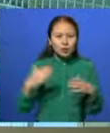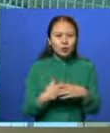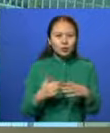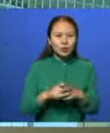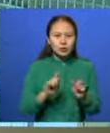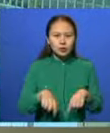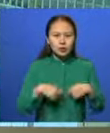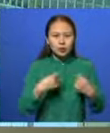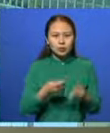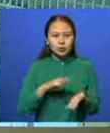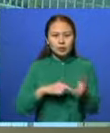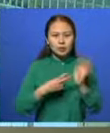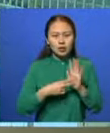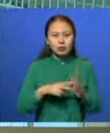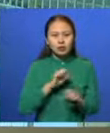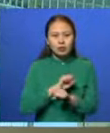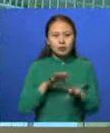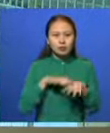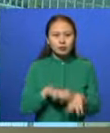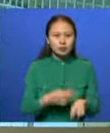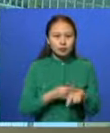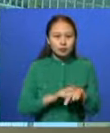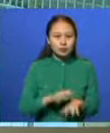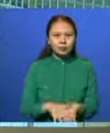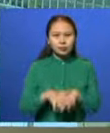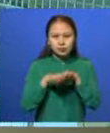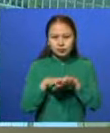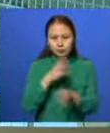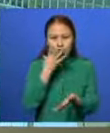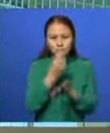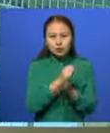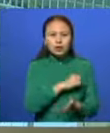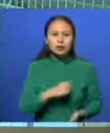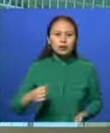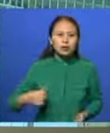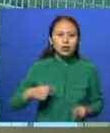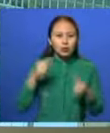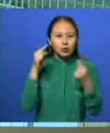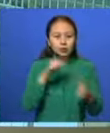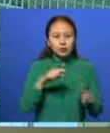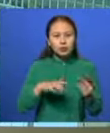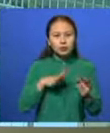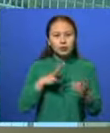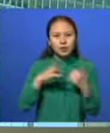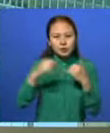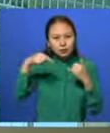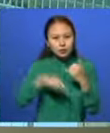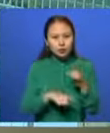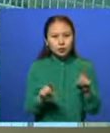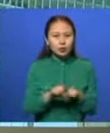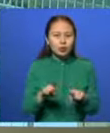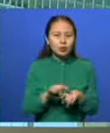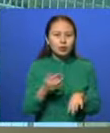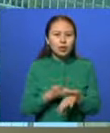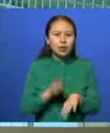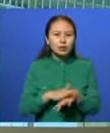беру туралы жоспарына наразы. Қысқартумен жұмыссыздыққа қарсы бас көтерген кеншілер қарсылықтарын жердің үстінде де астында да білдіруде.